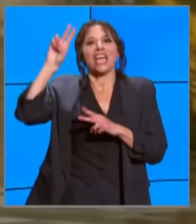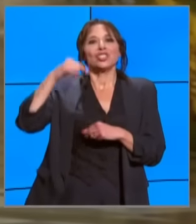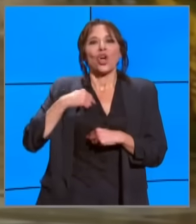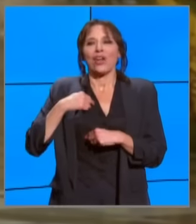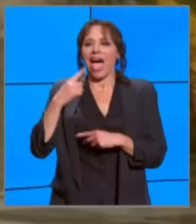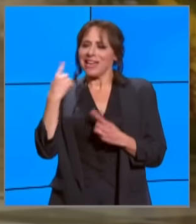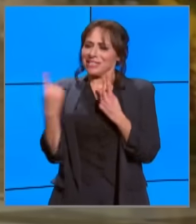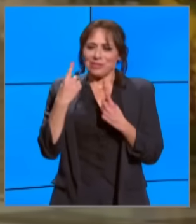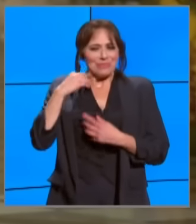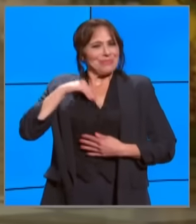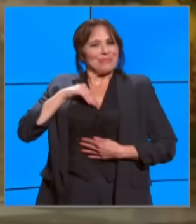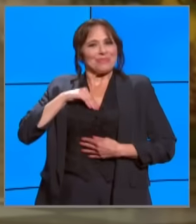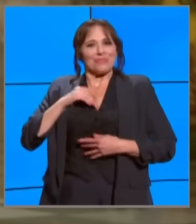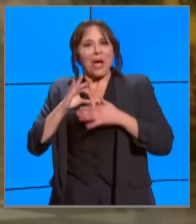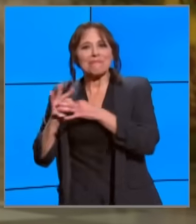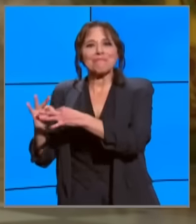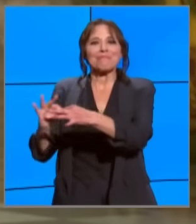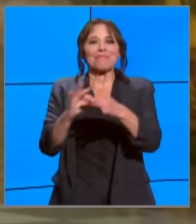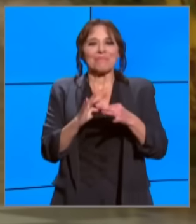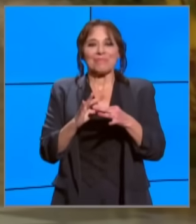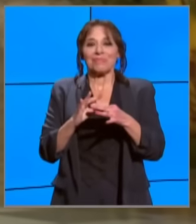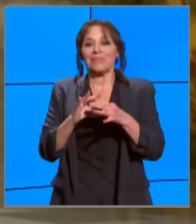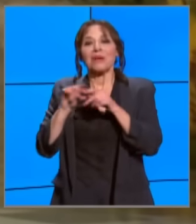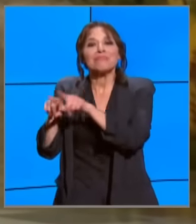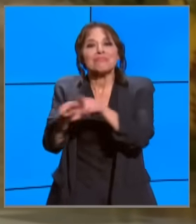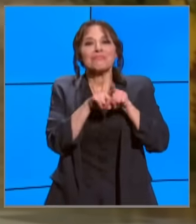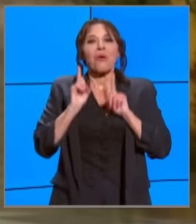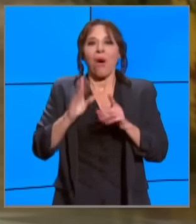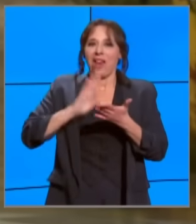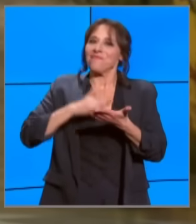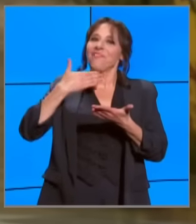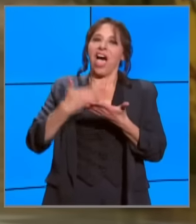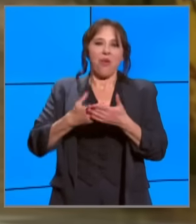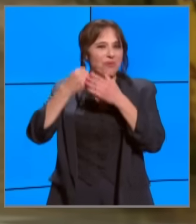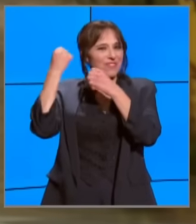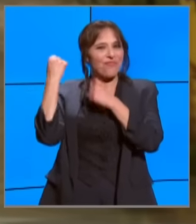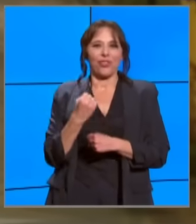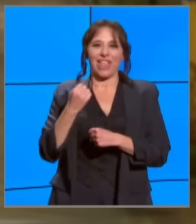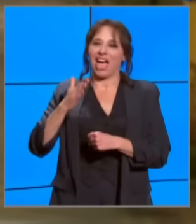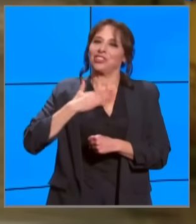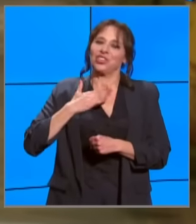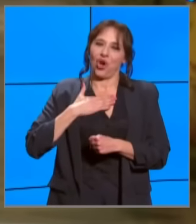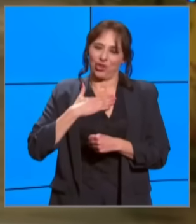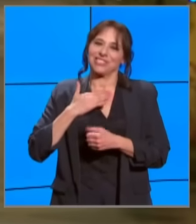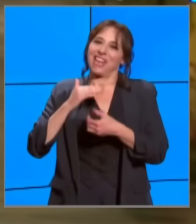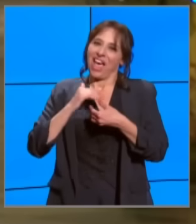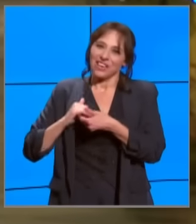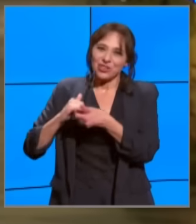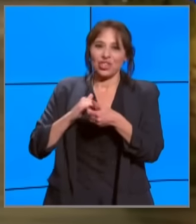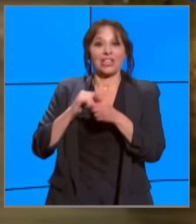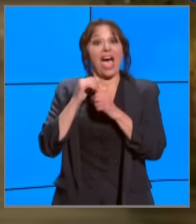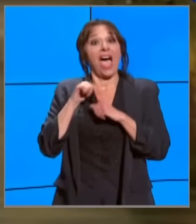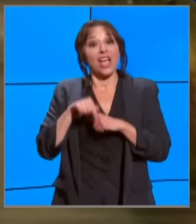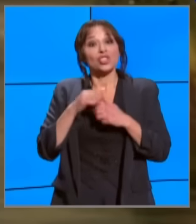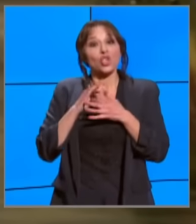accomuna perché si riconosce nei valori fondanti della nostra civiltà solidarietà libertà